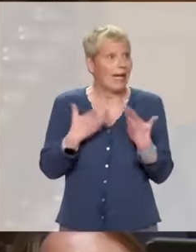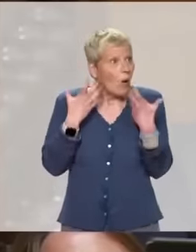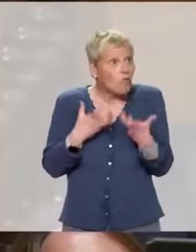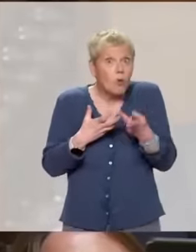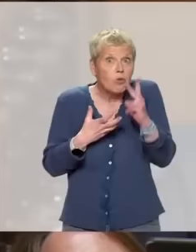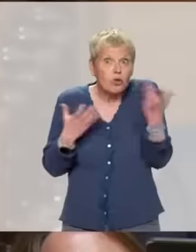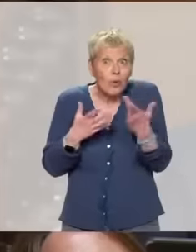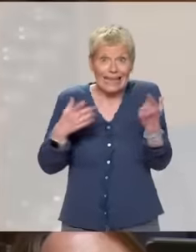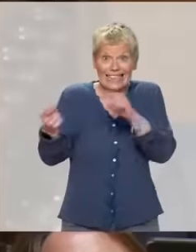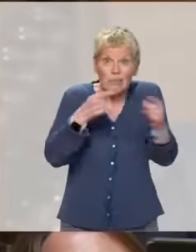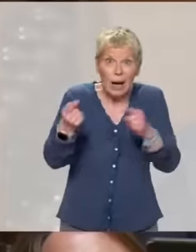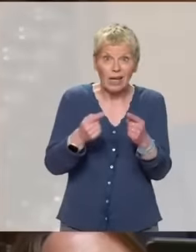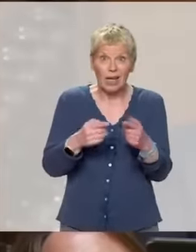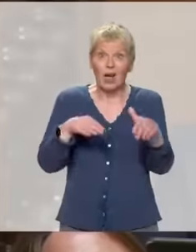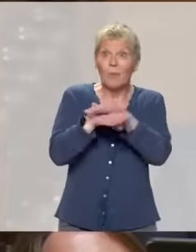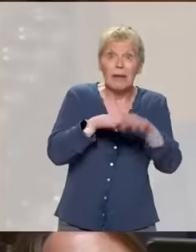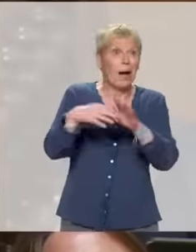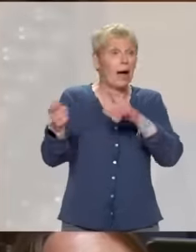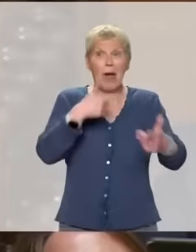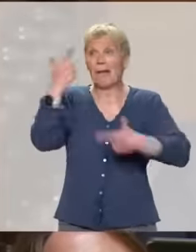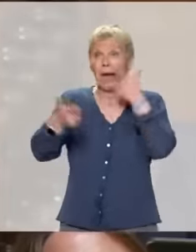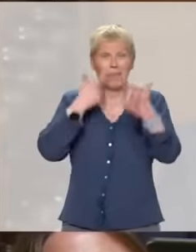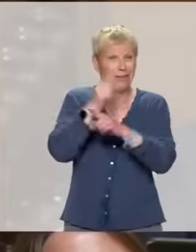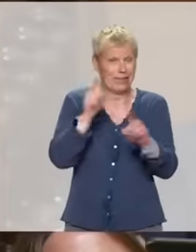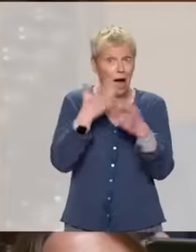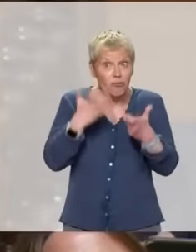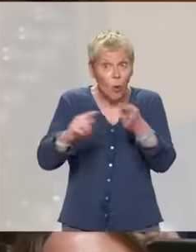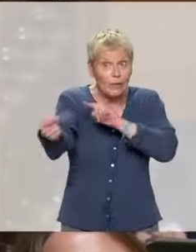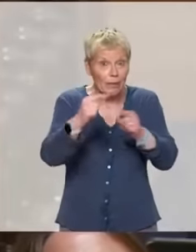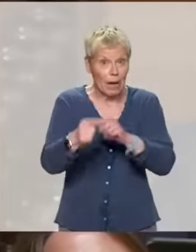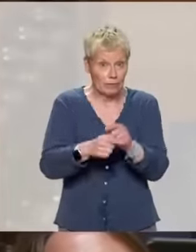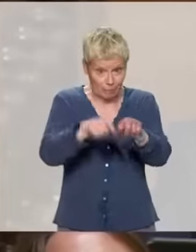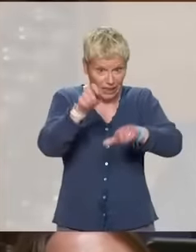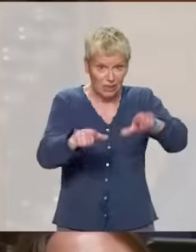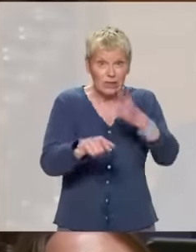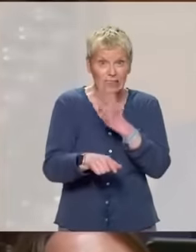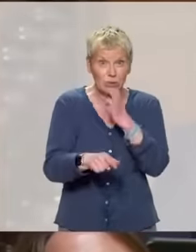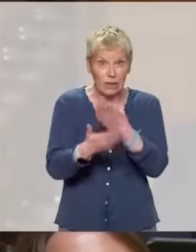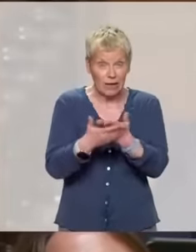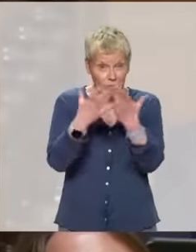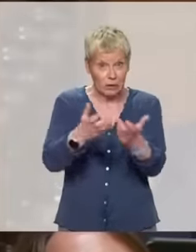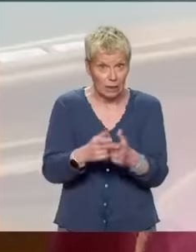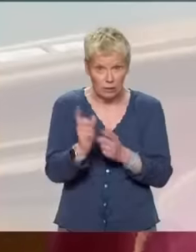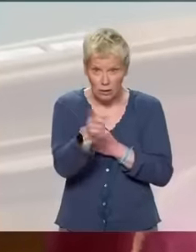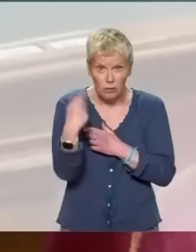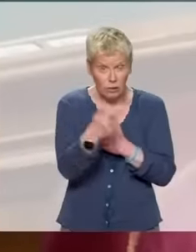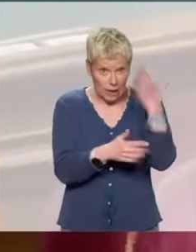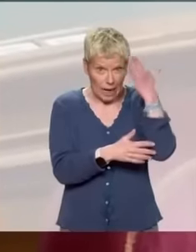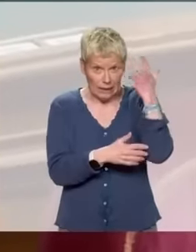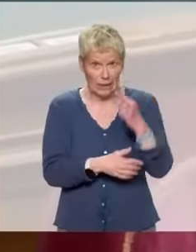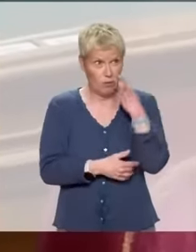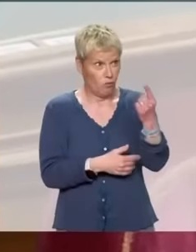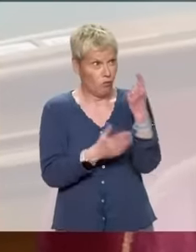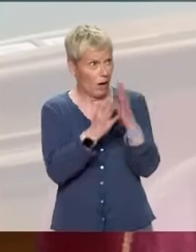que de la politique politicienne, parce que c'est ce que nos concitoyens attendent. Tout le monde s'inquiète de voir l'état